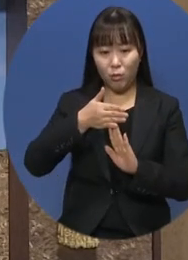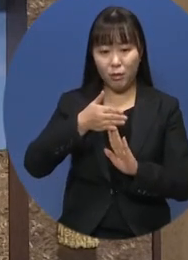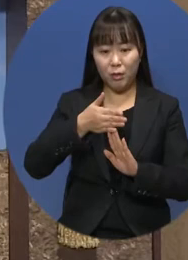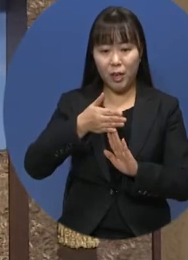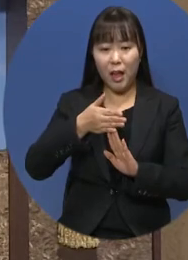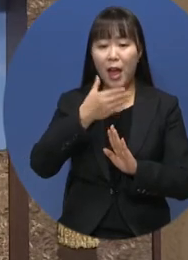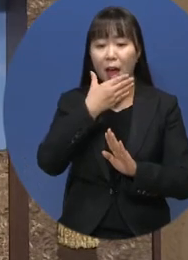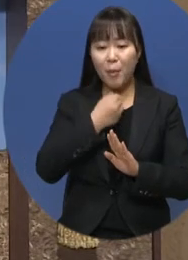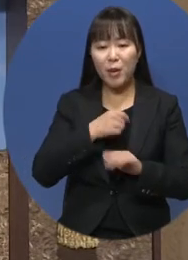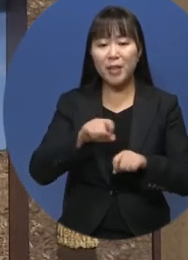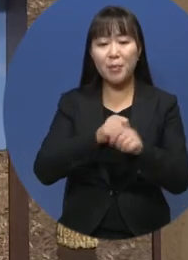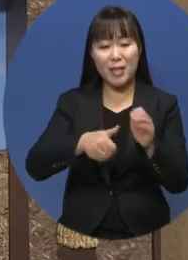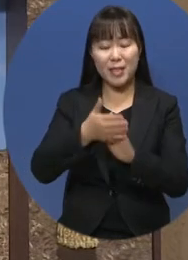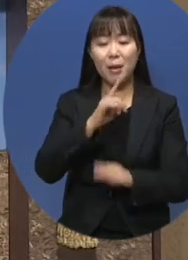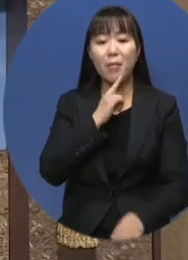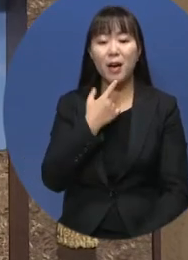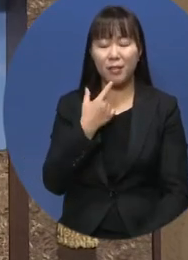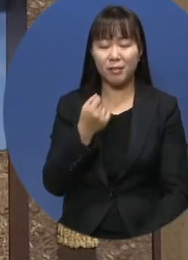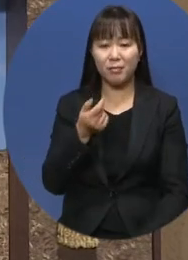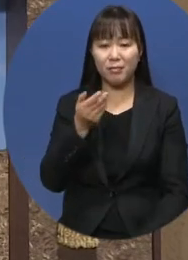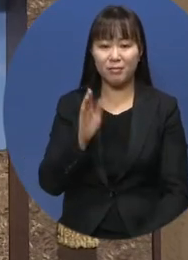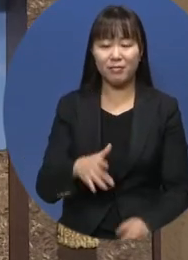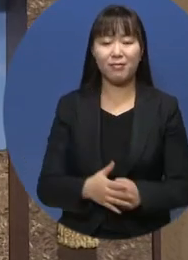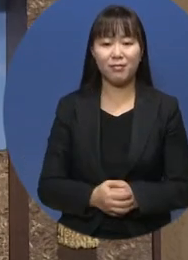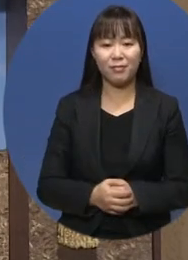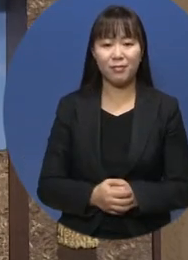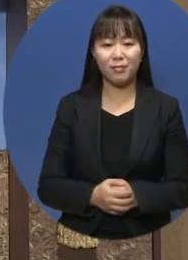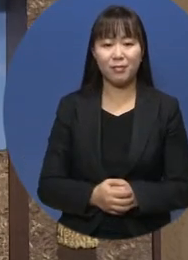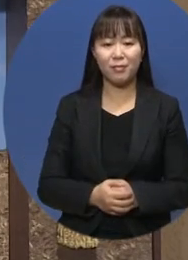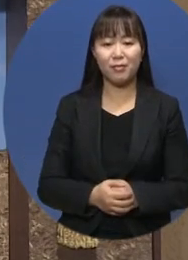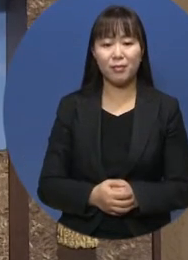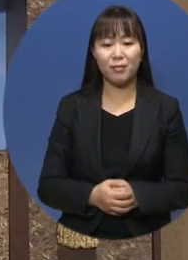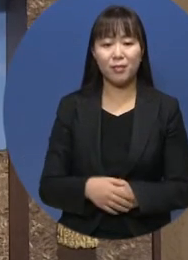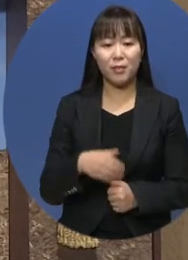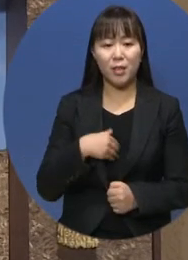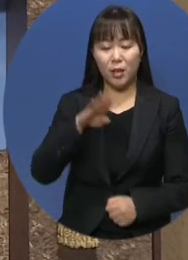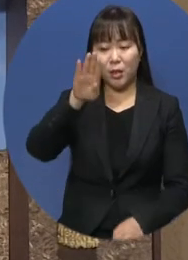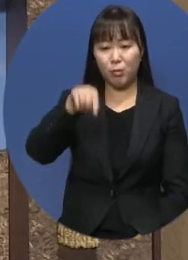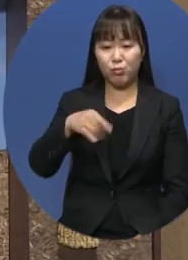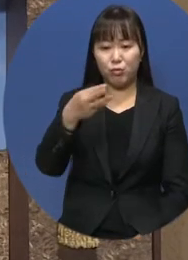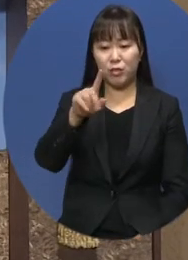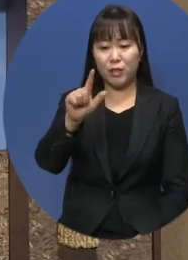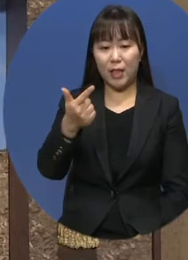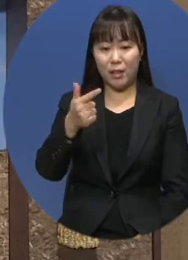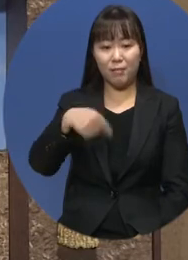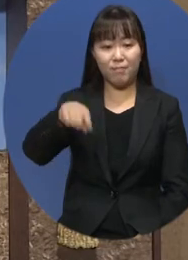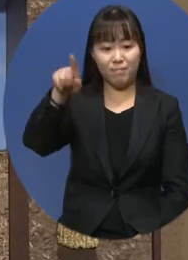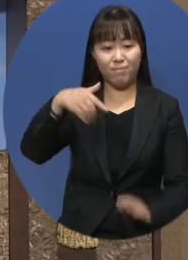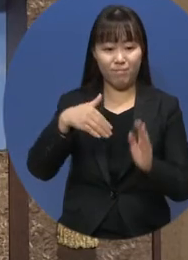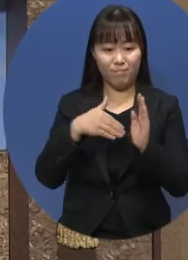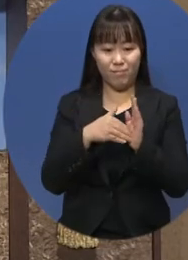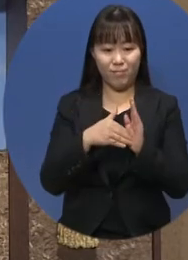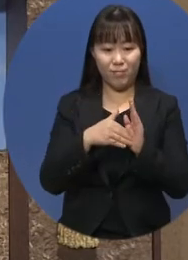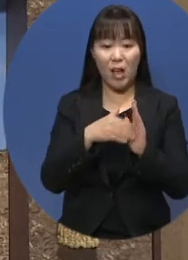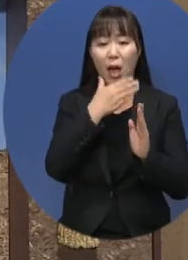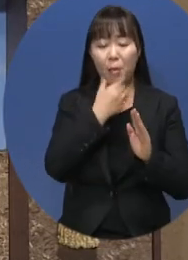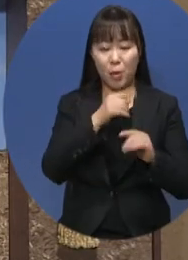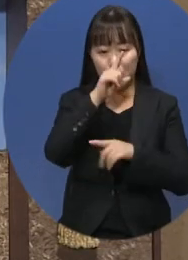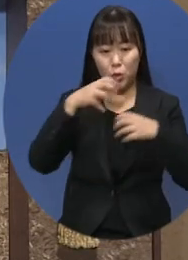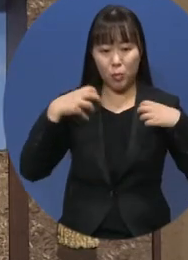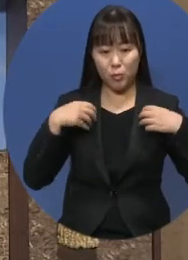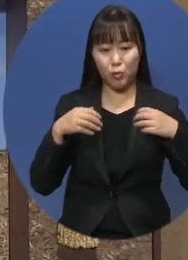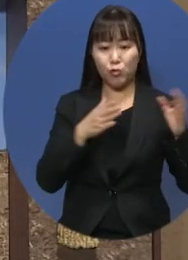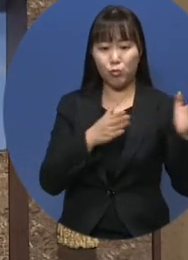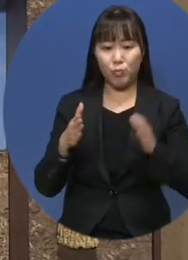행복 특별시 를 개 하는데 어제가 부탄을 다녀왓습니다 예 바로 이 행복 정부를 같이 준비하는